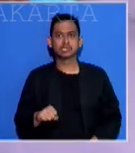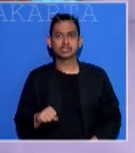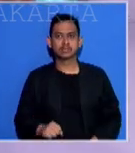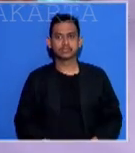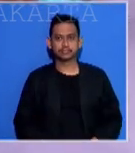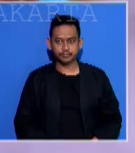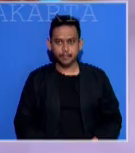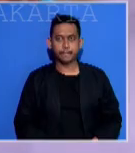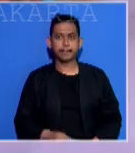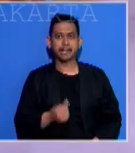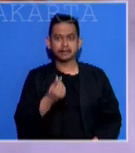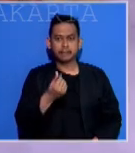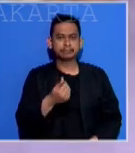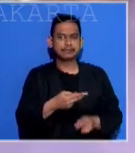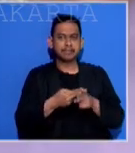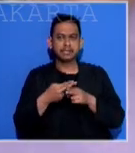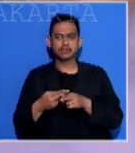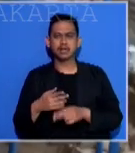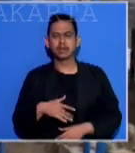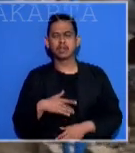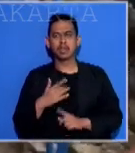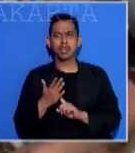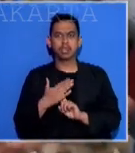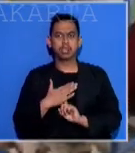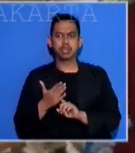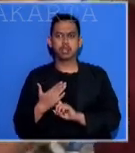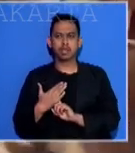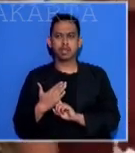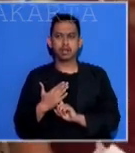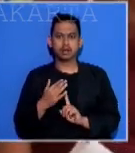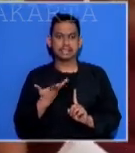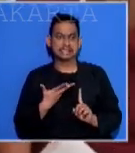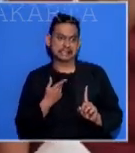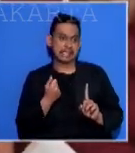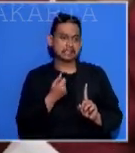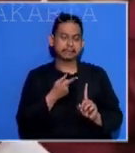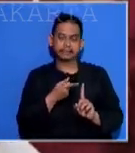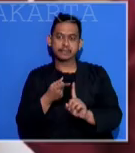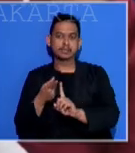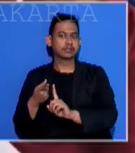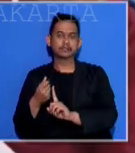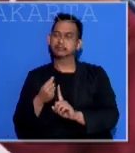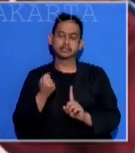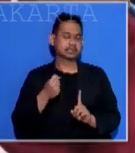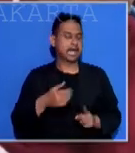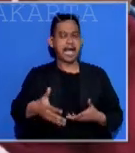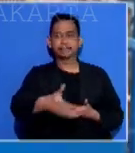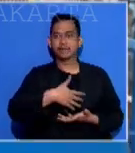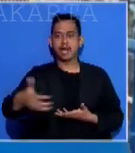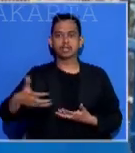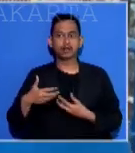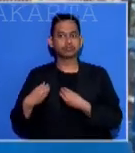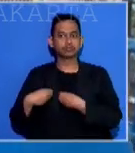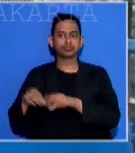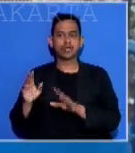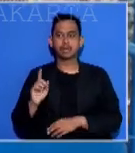pemberi pinjaman. Mereka juga merasa terintimidasi oleh ancaman pemberi pinjaman yang berupa penyitaan dan pelelangan aset jaminan mereka akibat